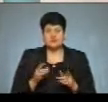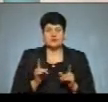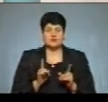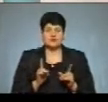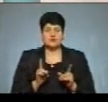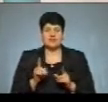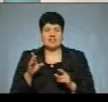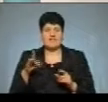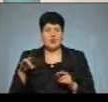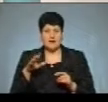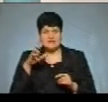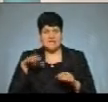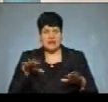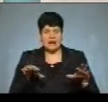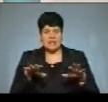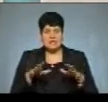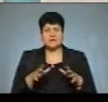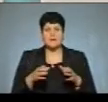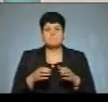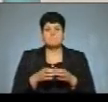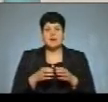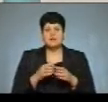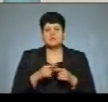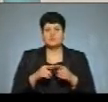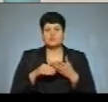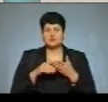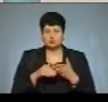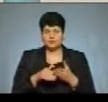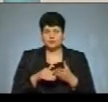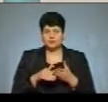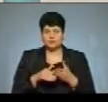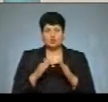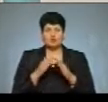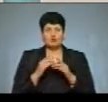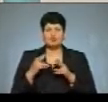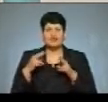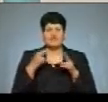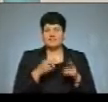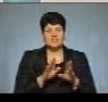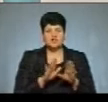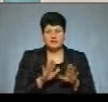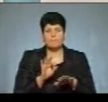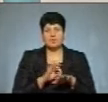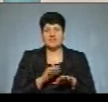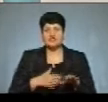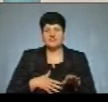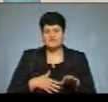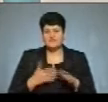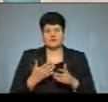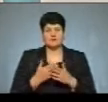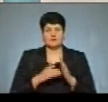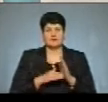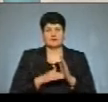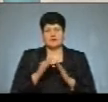в європейських країнах, припустимо, бригади екстреної допомоги отак додому не виїжджає. Тобто на болить живіт чи